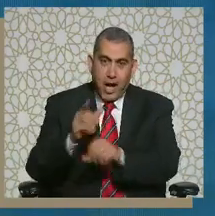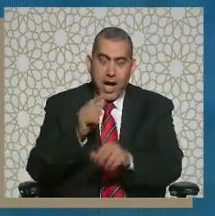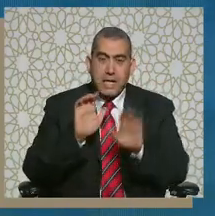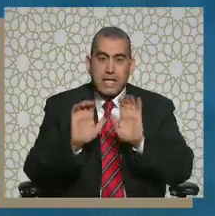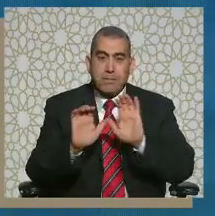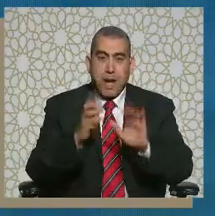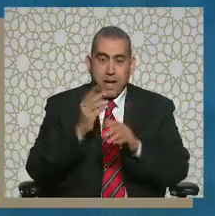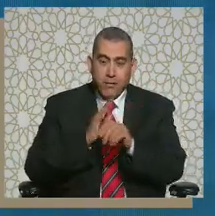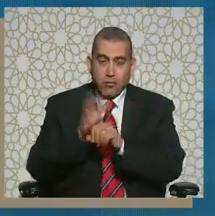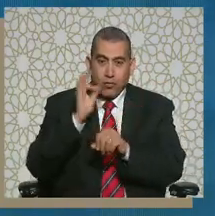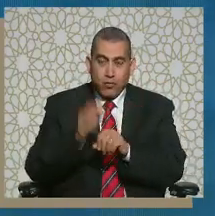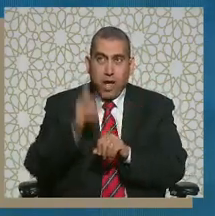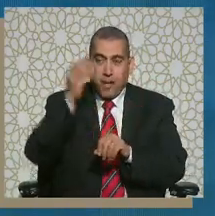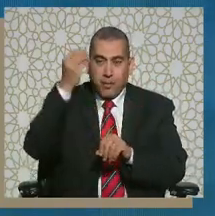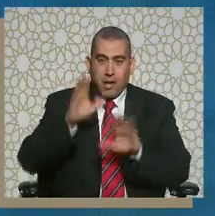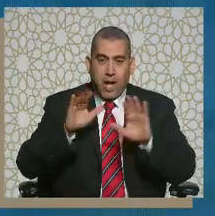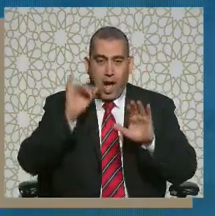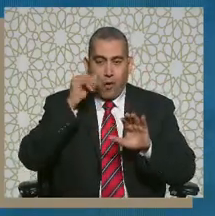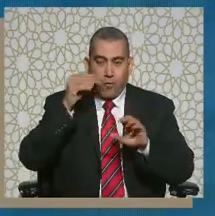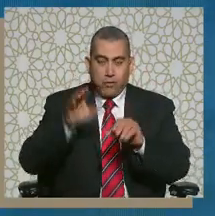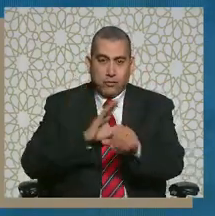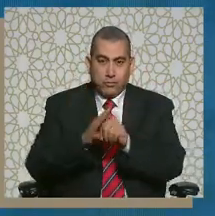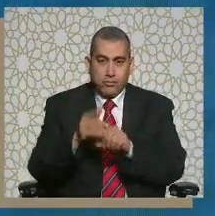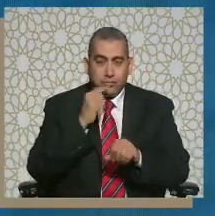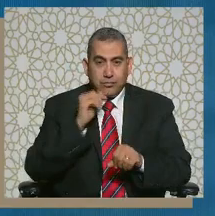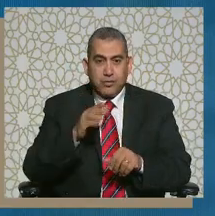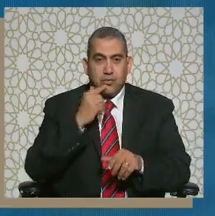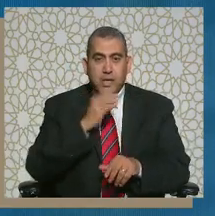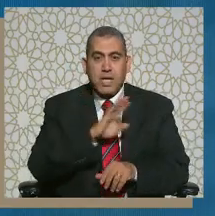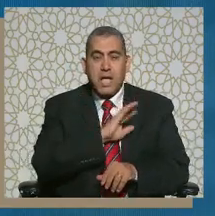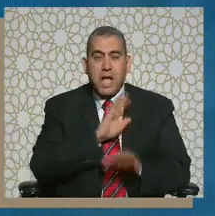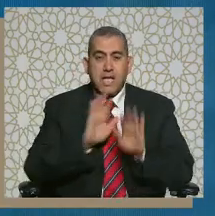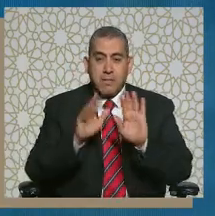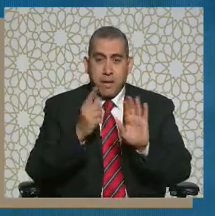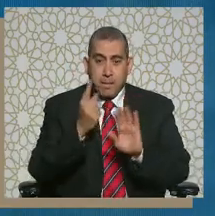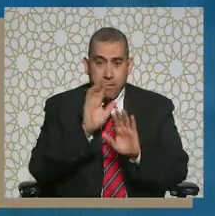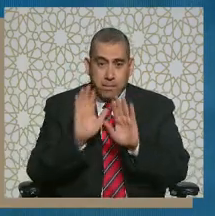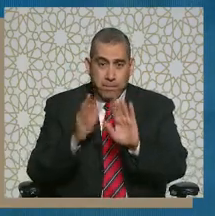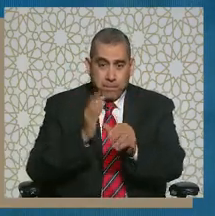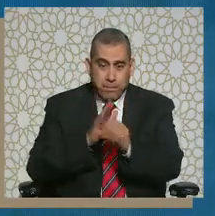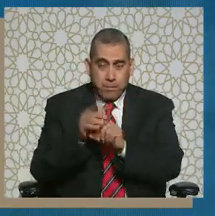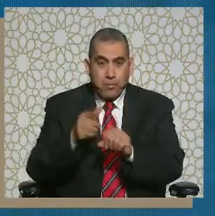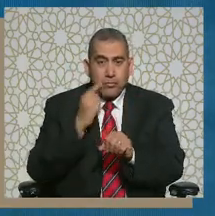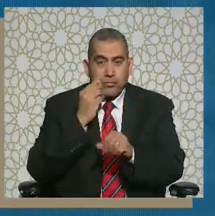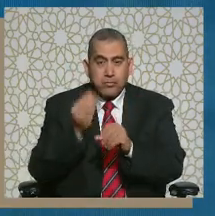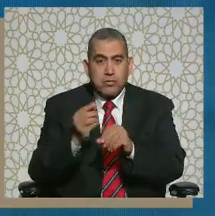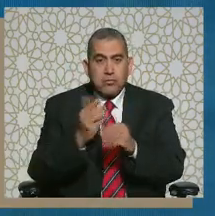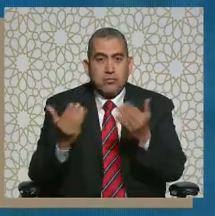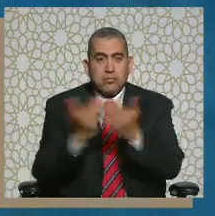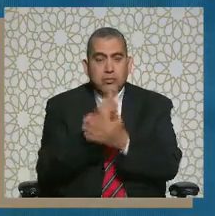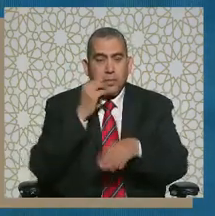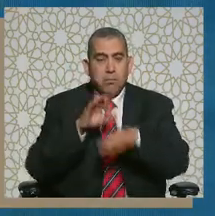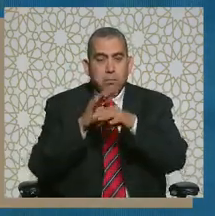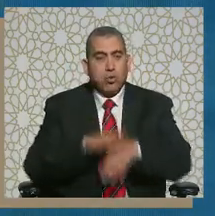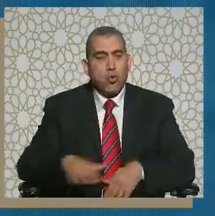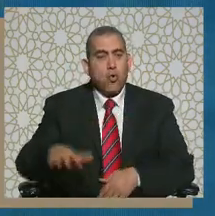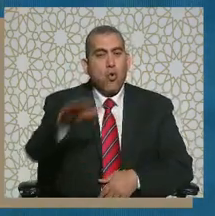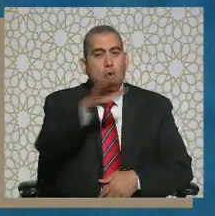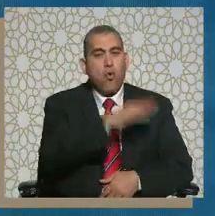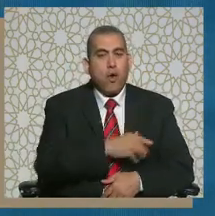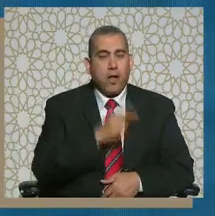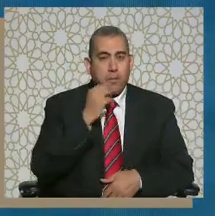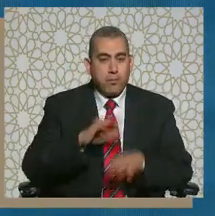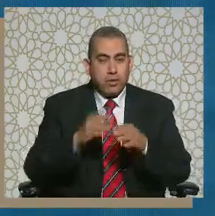فداء سيدنا اسماعيل كان فداء لسيدنا اسماعيل بس بل كان ايضا فداء للبشر فداء